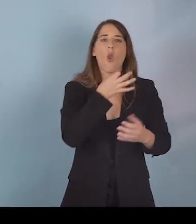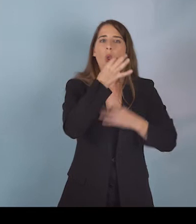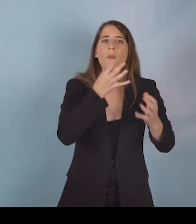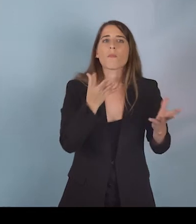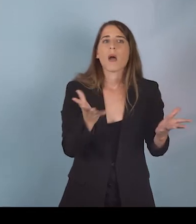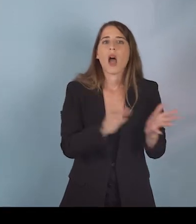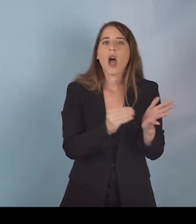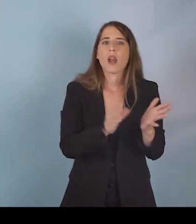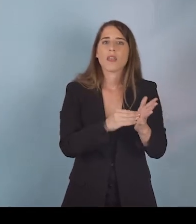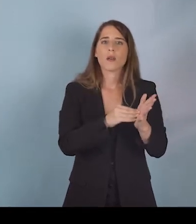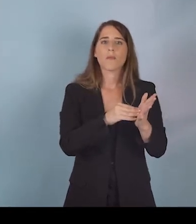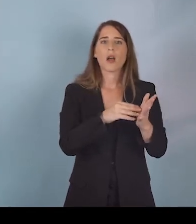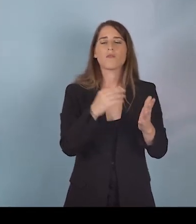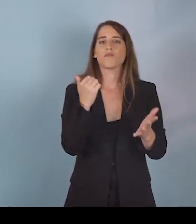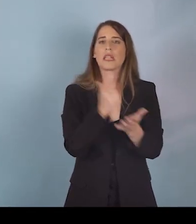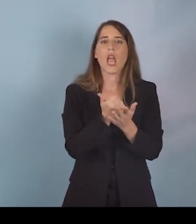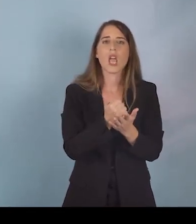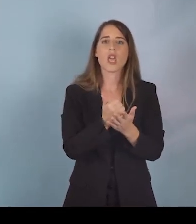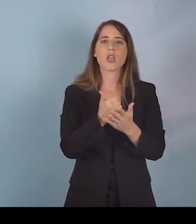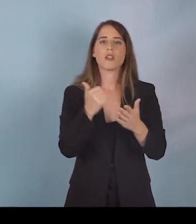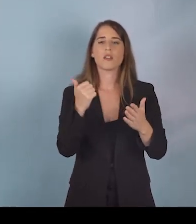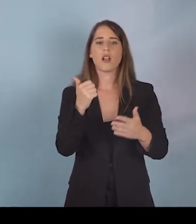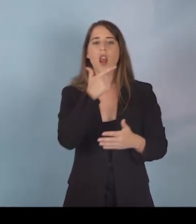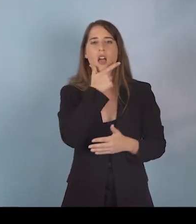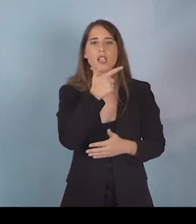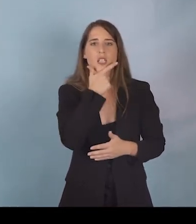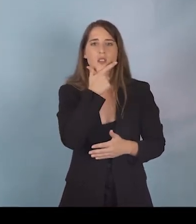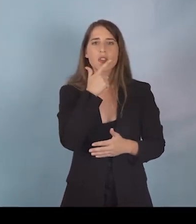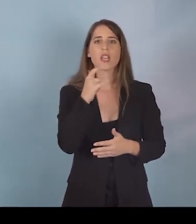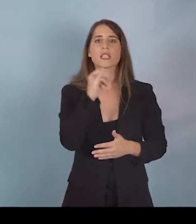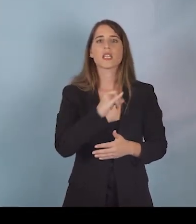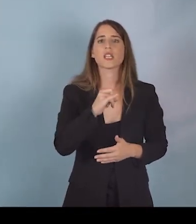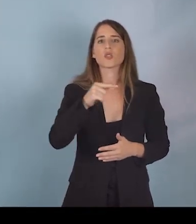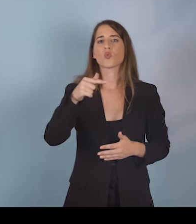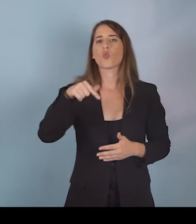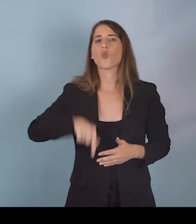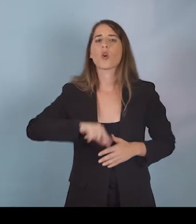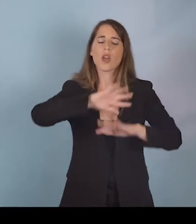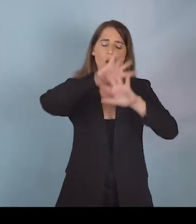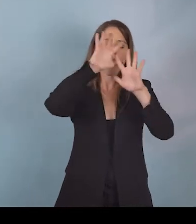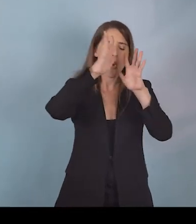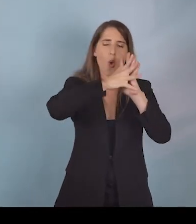λέμε ισότητα των δύο φύλων, για γκέι, λεσβίες,